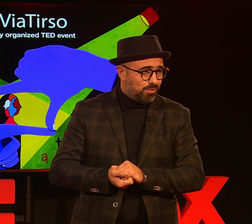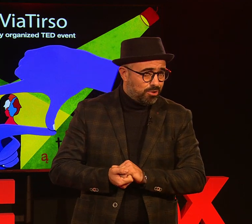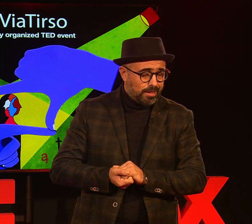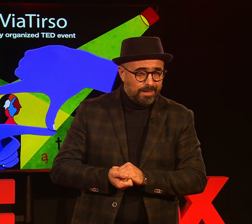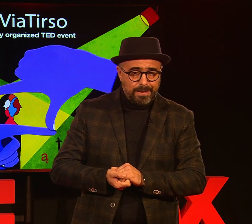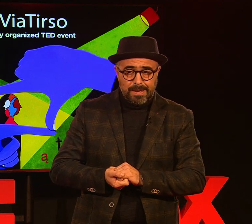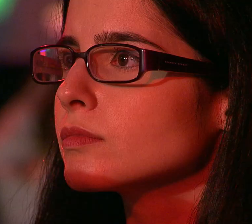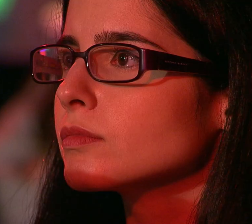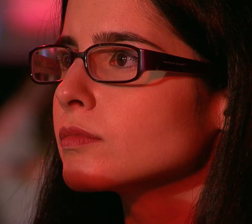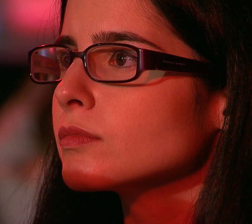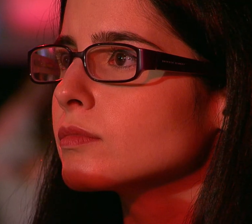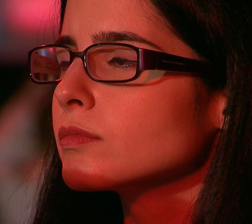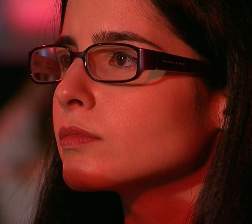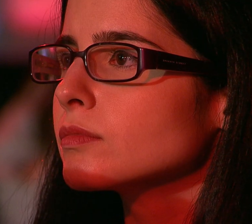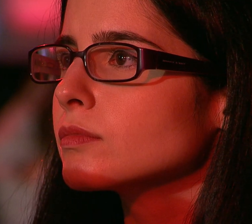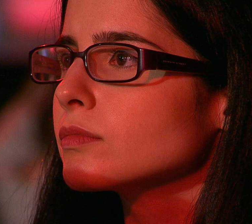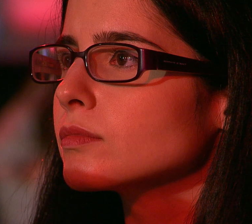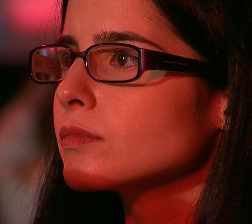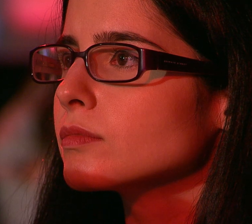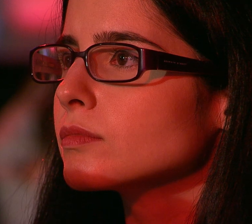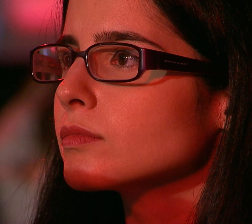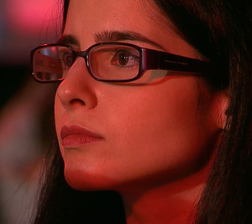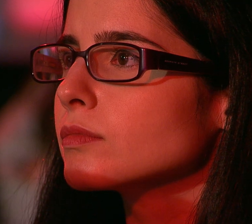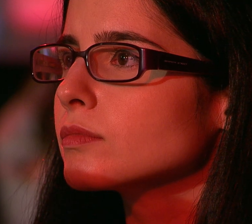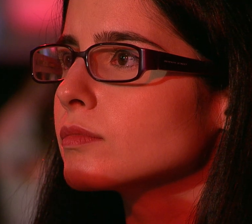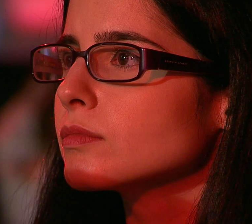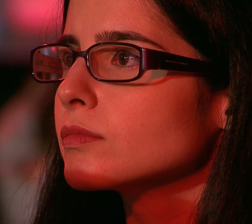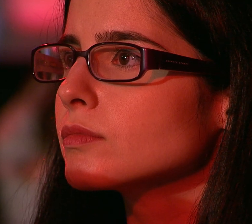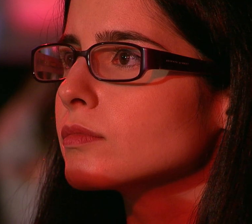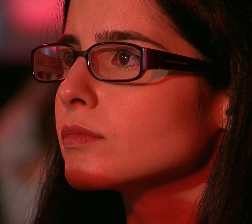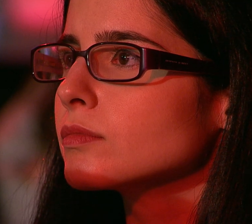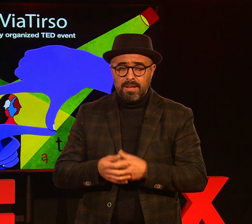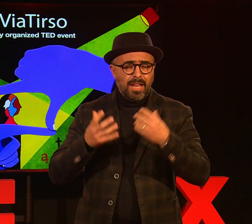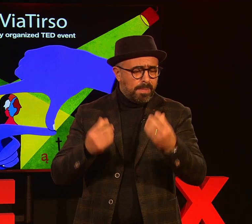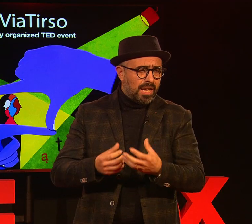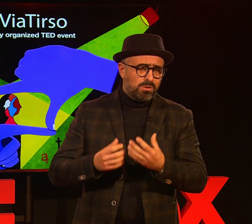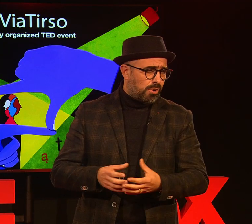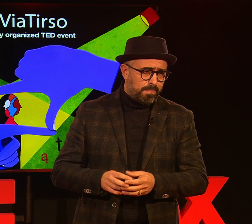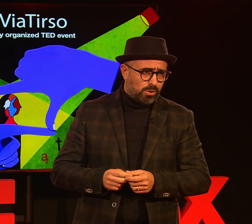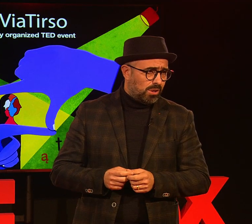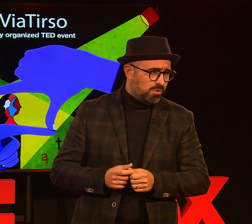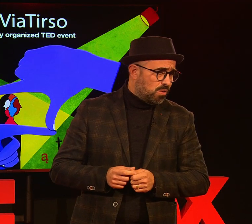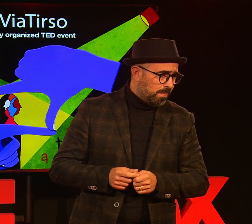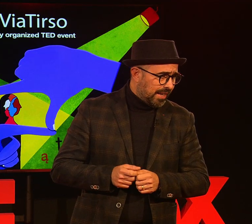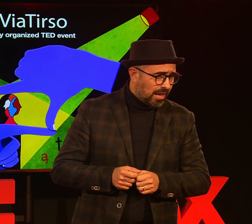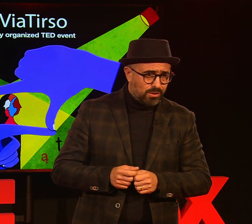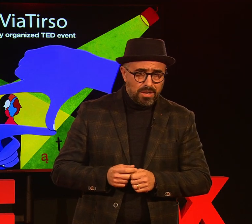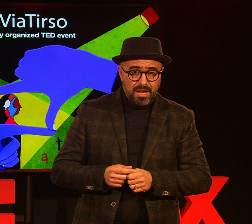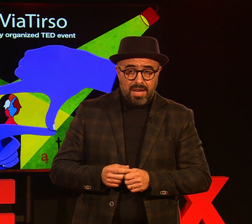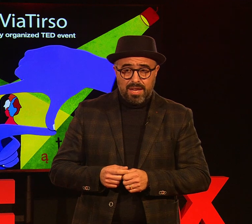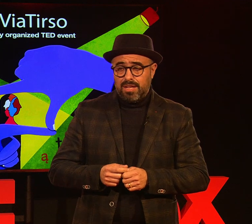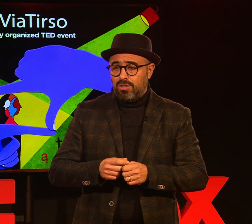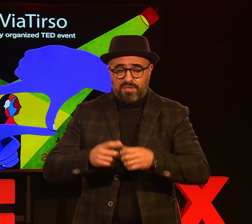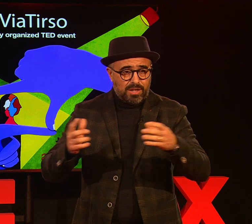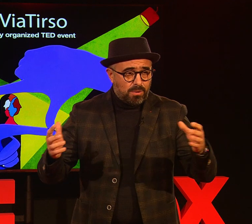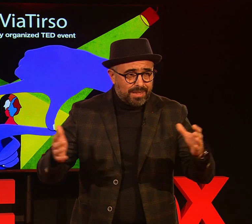che succede Ci sono diversi fattori su cui riflettuto del Perché questo rapporto è così complicato